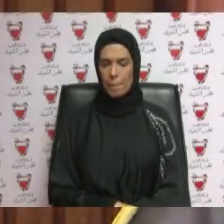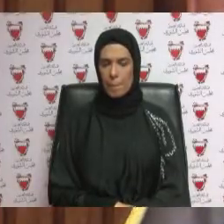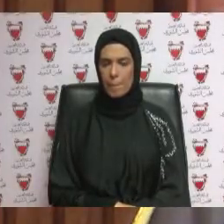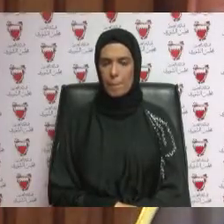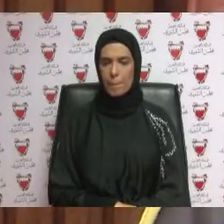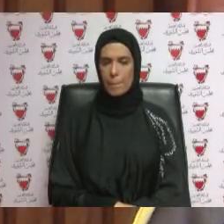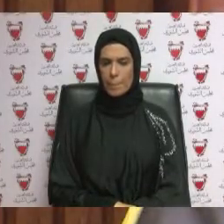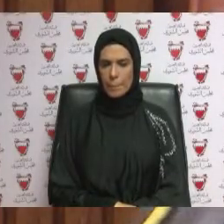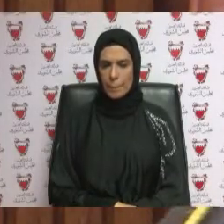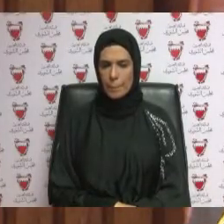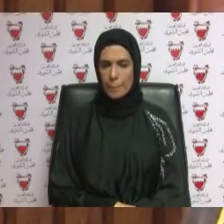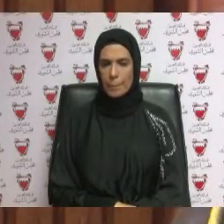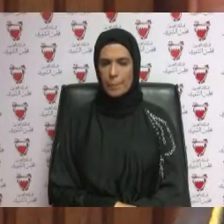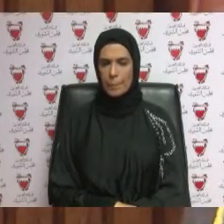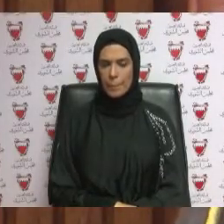شكرا جزيلا.